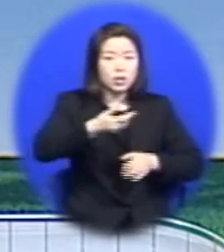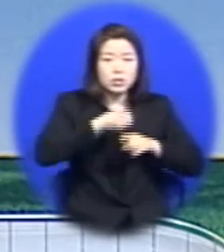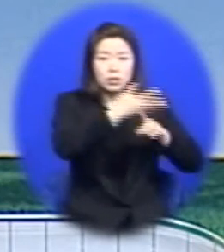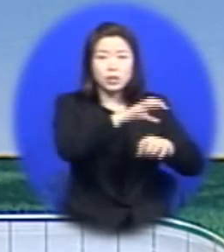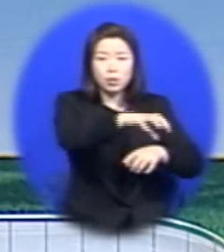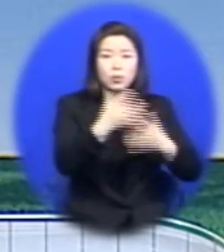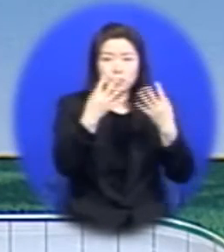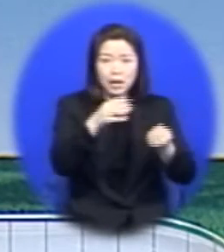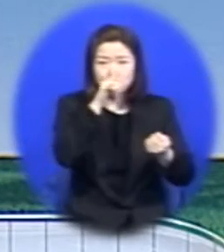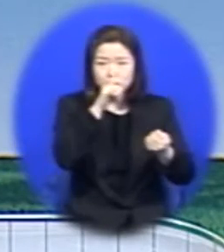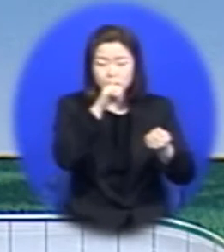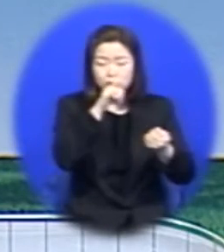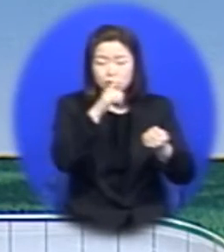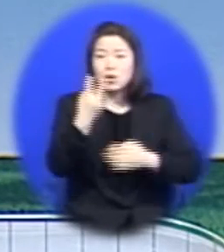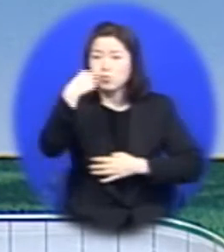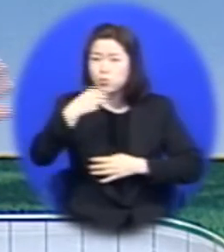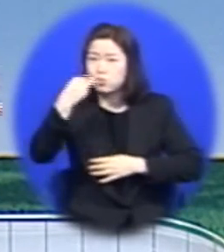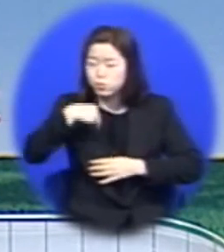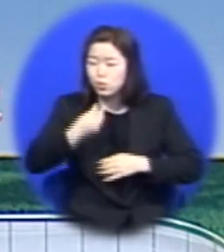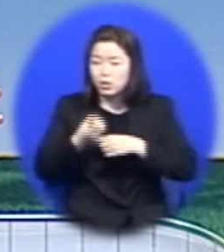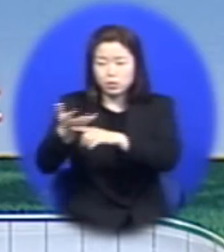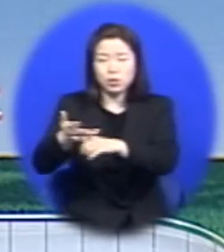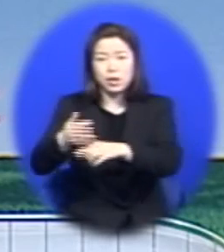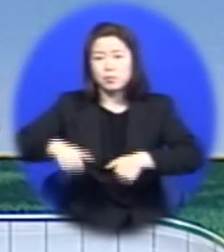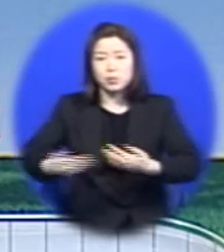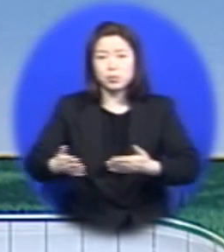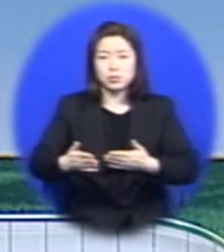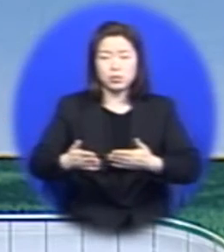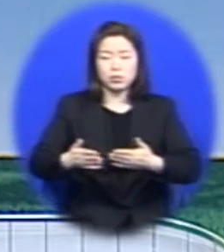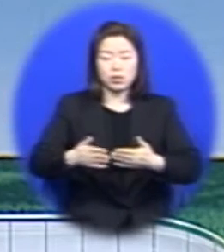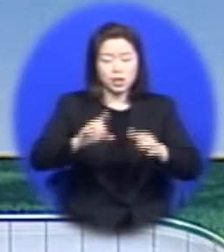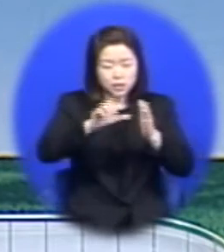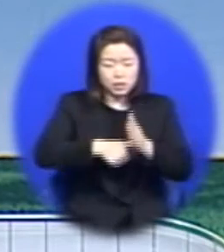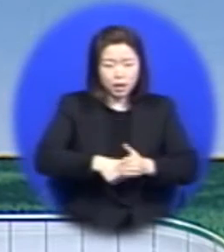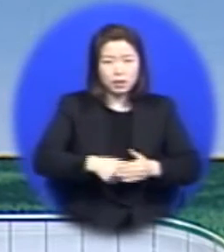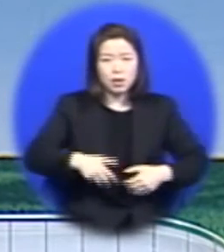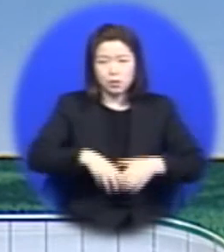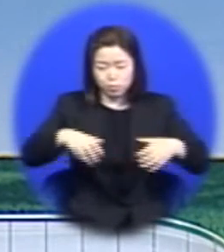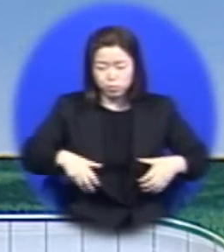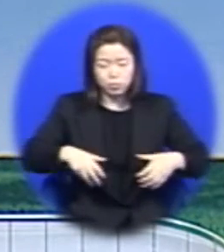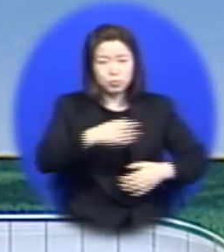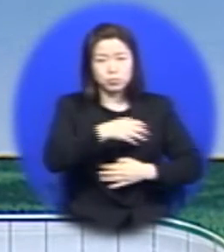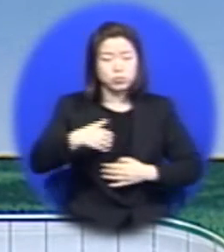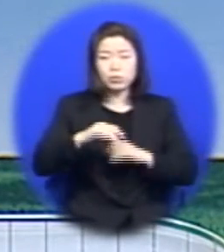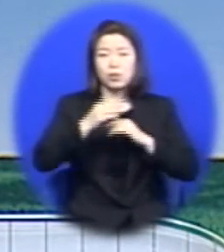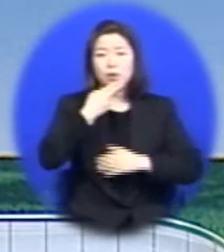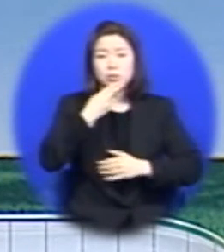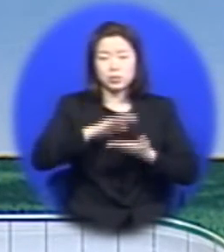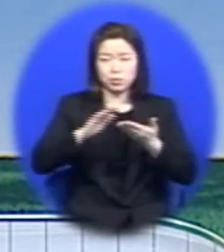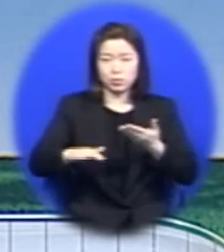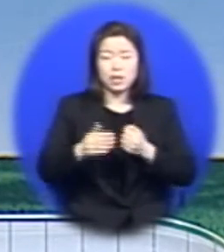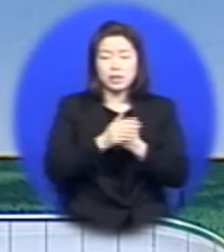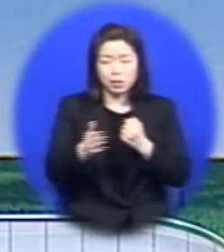없어요. 그럴 좀 한가한 때가 아니에요. 그런 심정을 이야기하는 겁니다. 사도